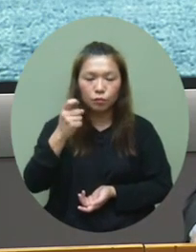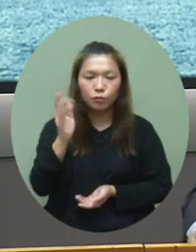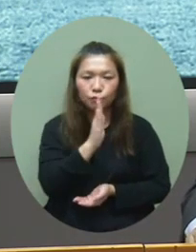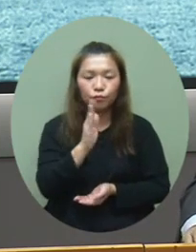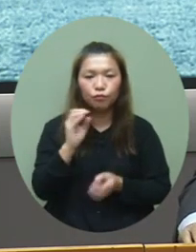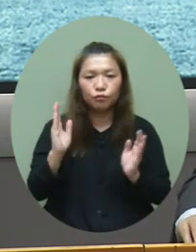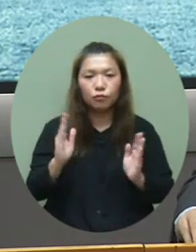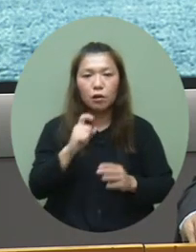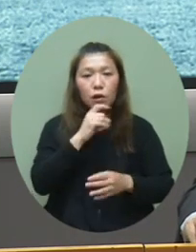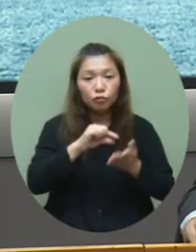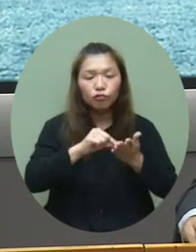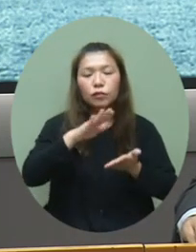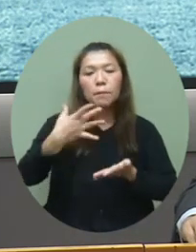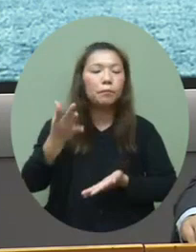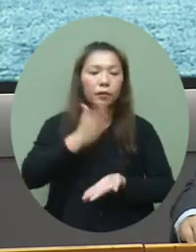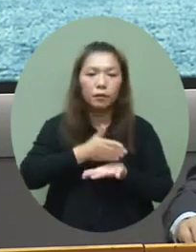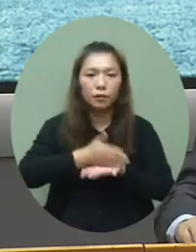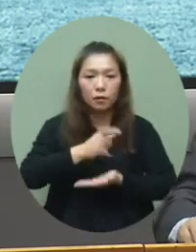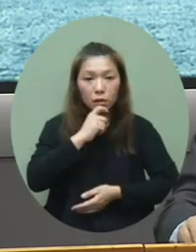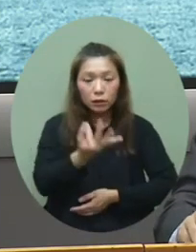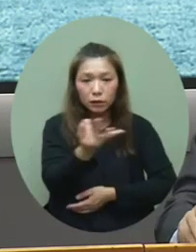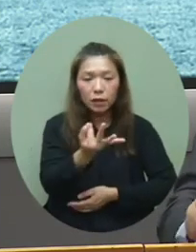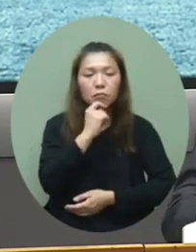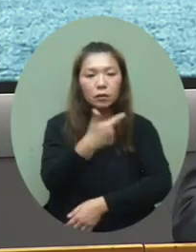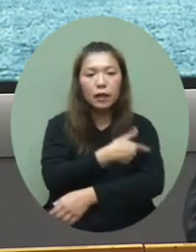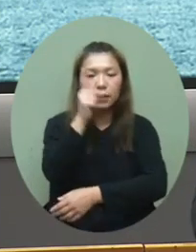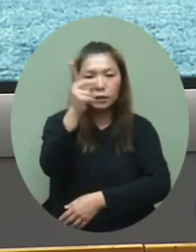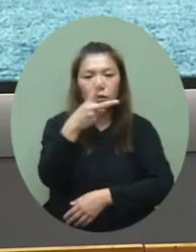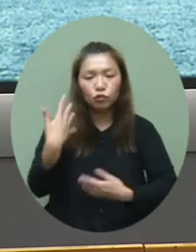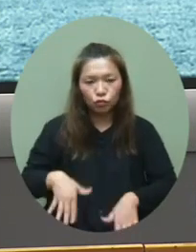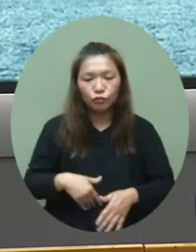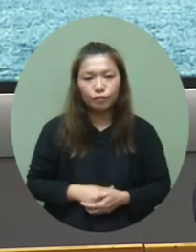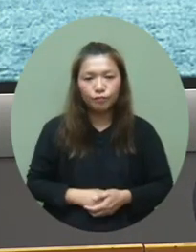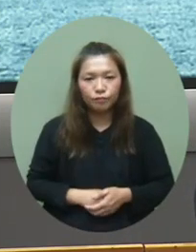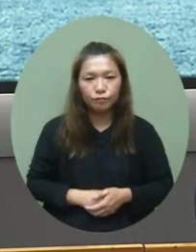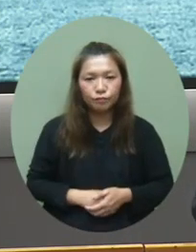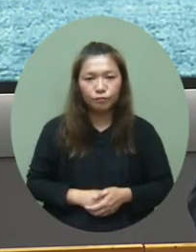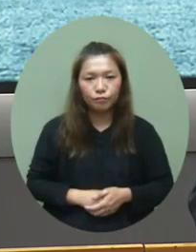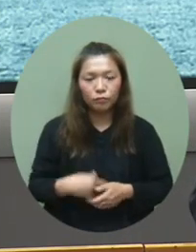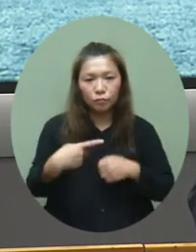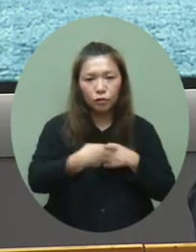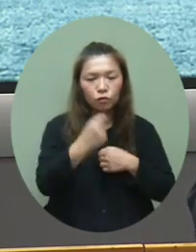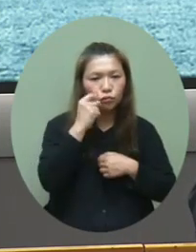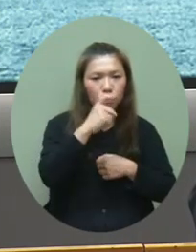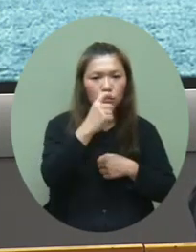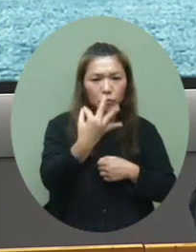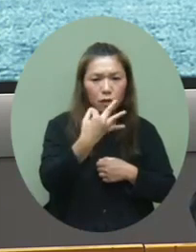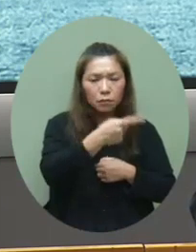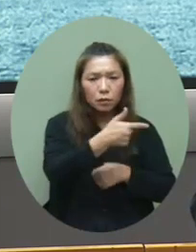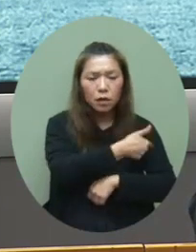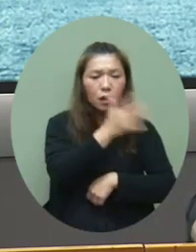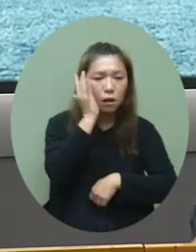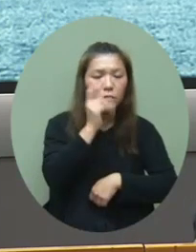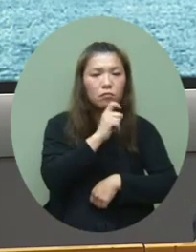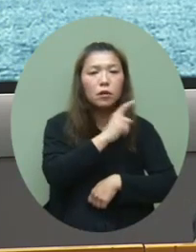歲，沒有人是來自院舍，3位都打了兩針的疫苗的。第一位93位的男性，